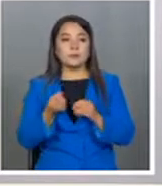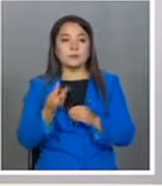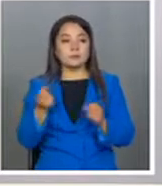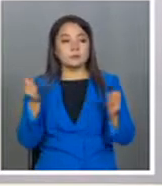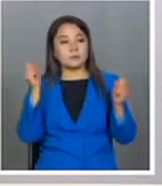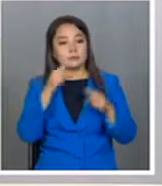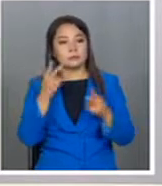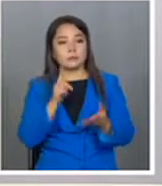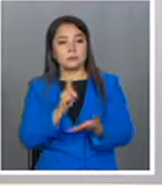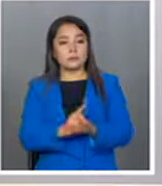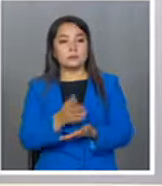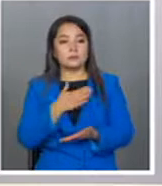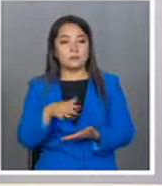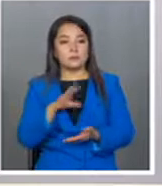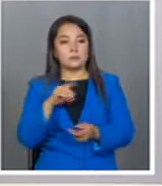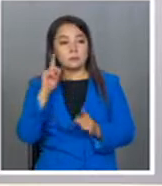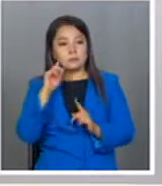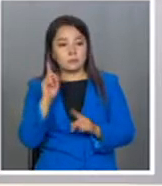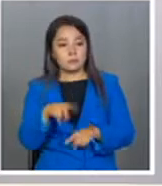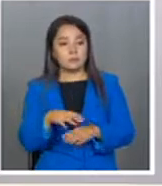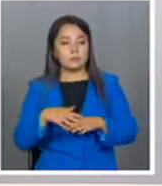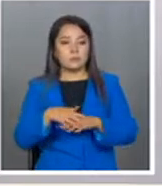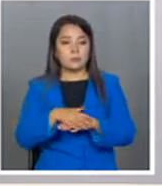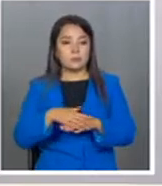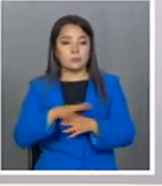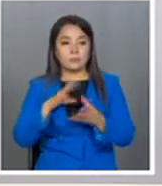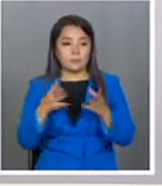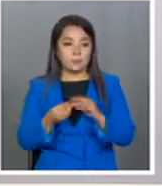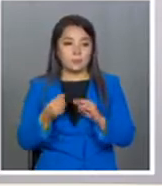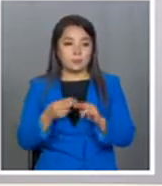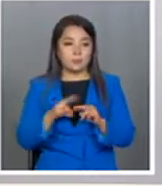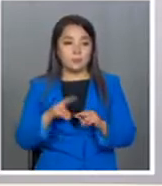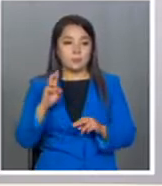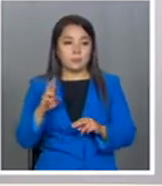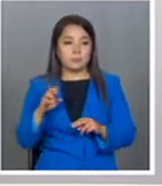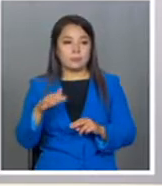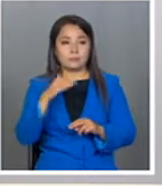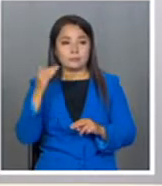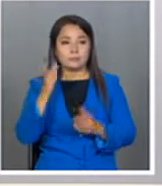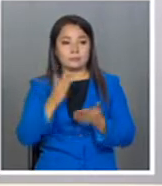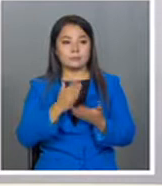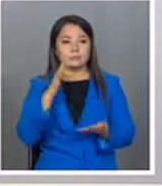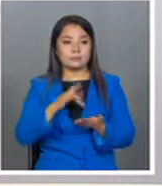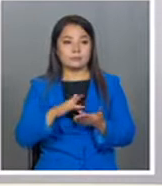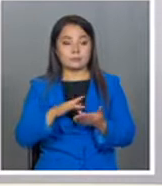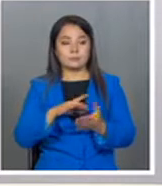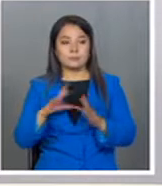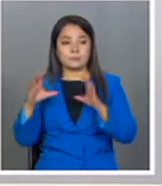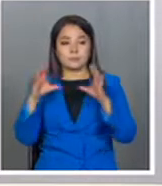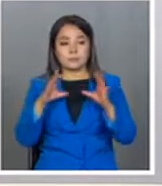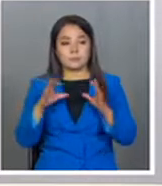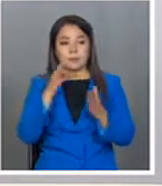Сіздер байқағандарыңыздай, есептің шартында, яғни B төбесі шеңбердің центрі делінген. Демек,